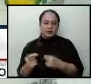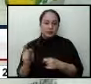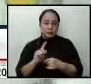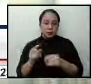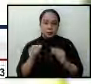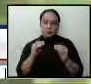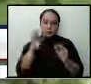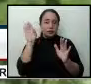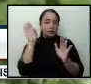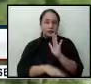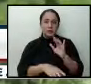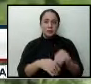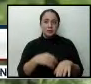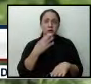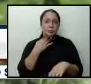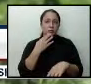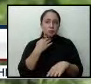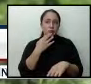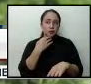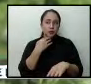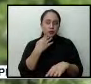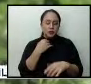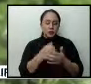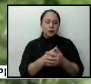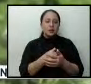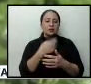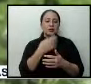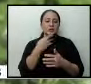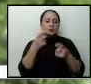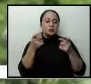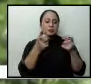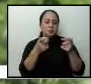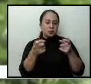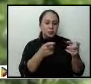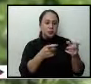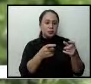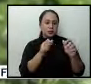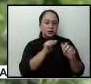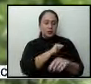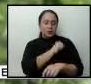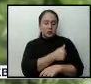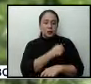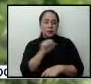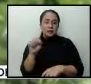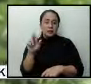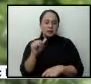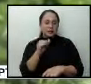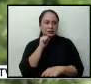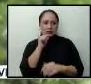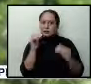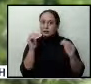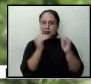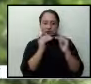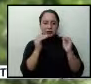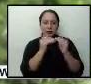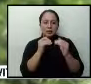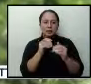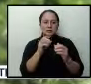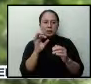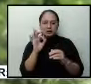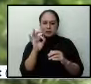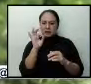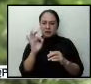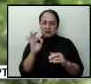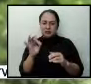ng asukal. Sabi ng Sugar Regulatory Administration, hindi makatwiran ang higit 90 pesos na per kilo ng asukal sa